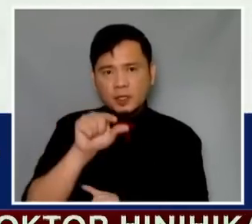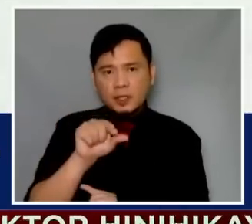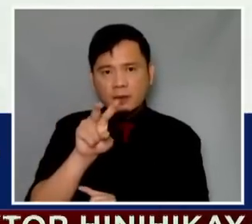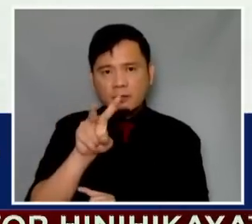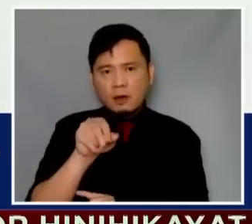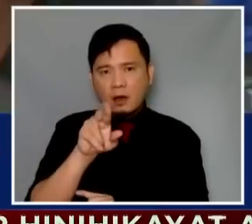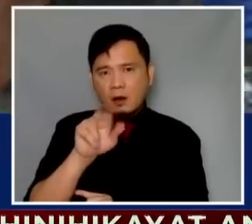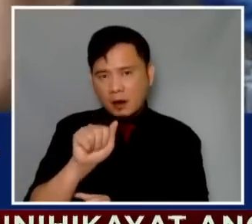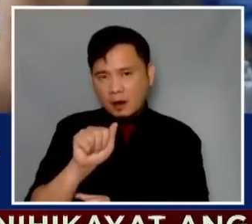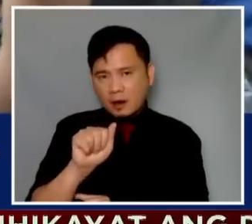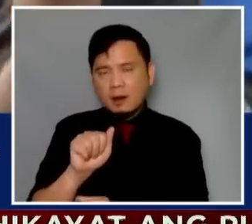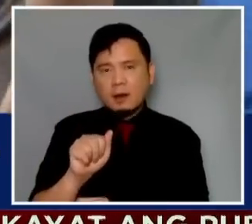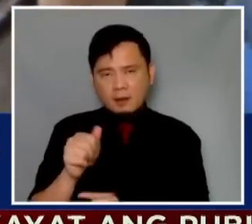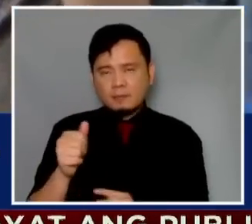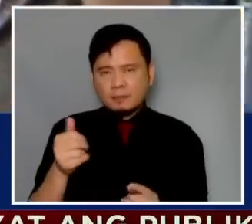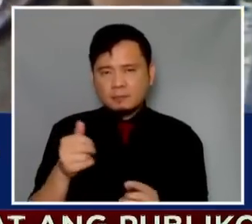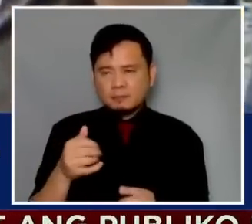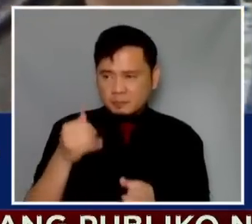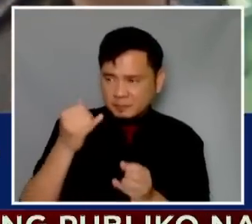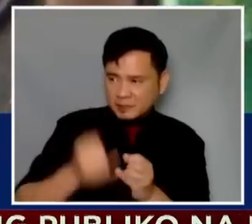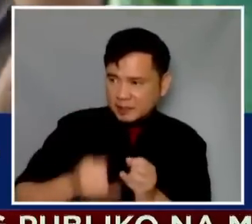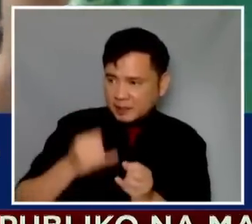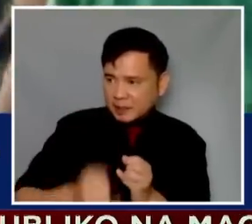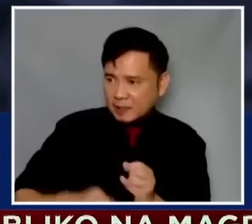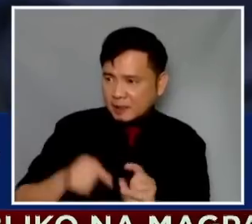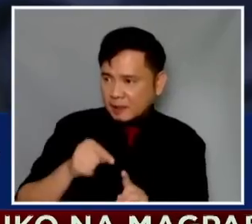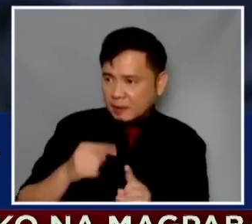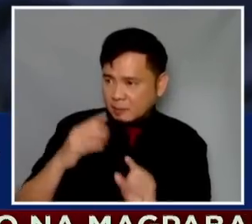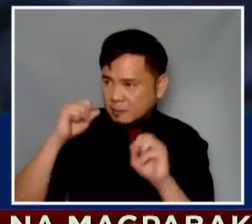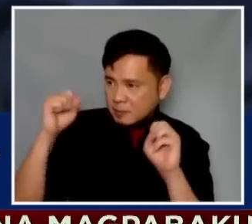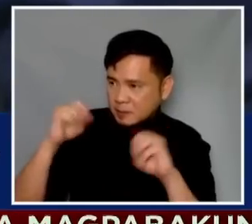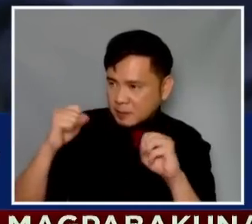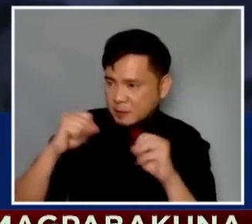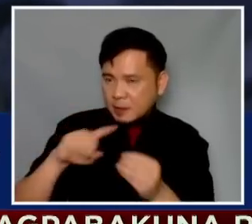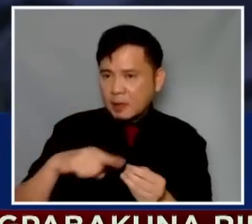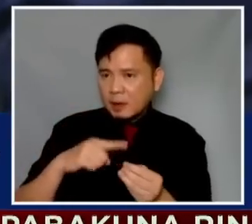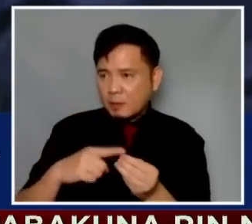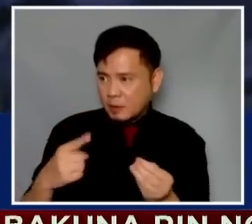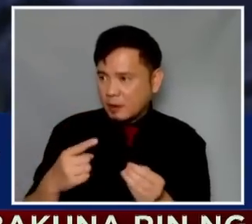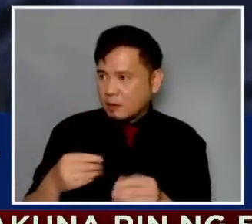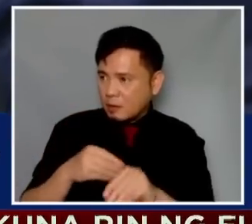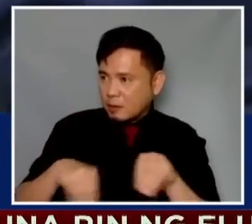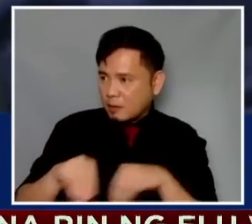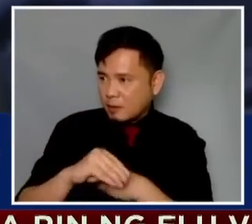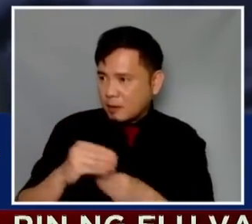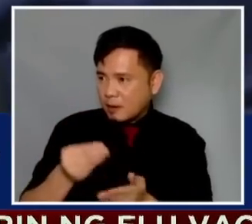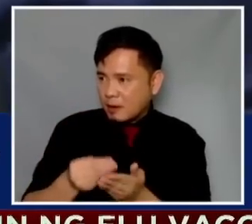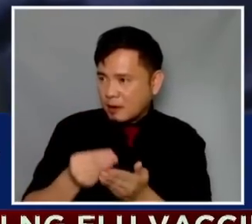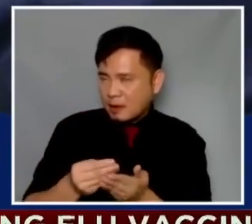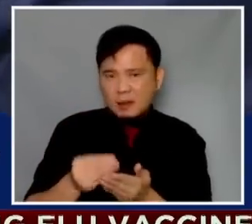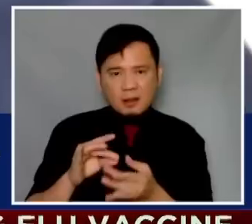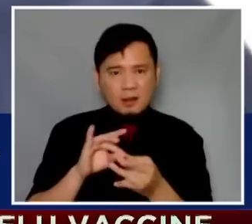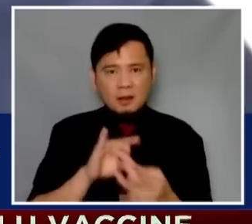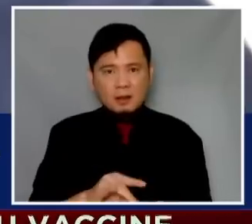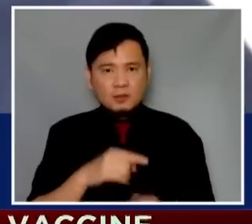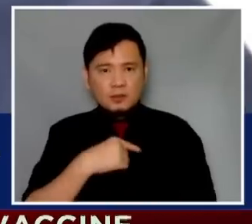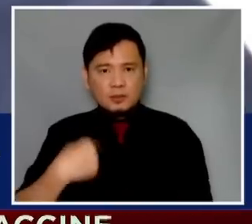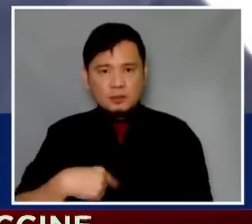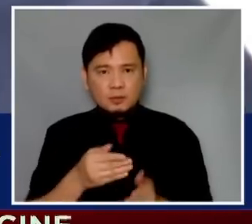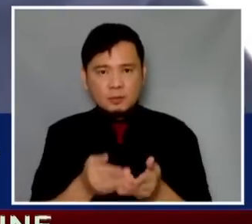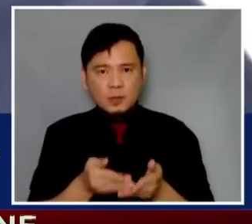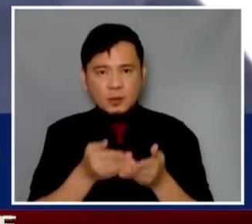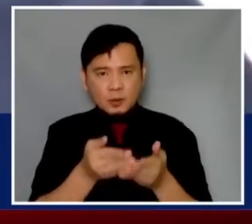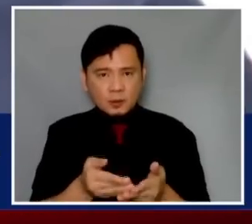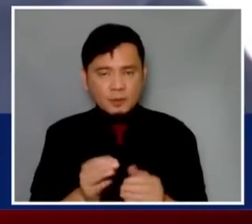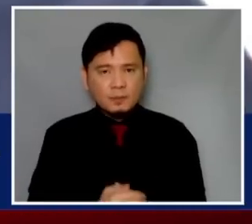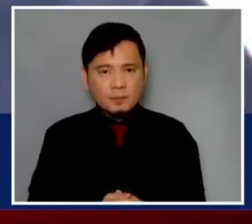final settlement sa damage claims ng mga mangingisda laban sa may-ari ng Chinese vessel. Anya, tatanggapin ng may-ari